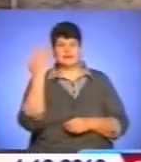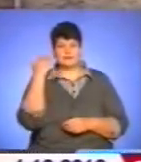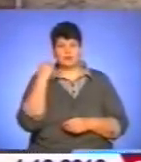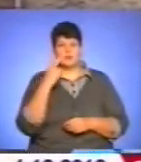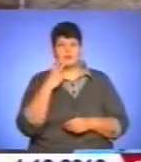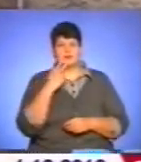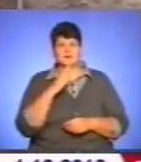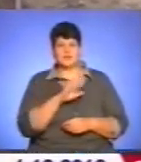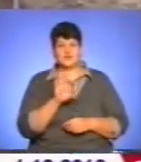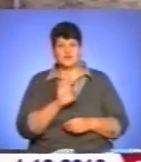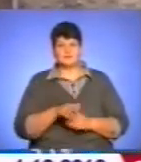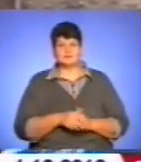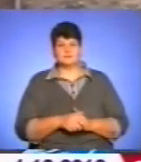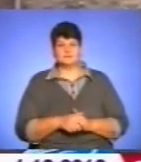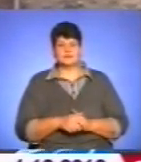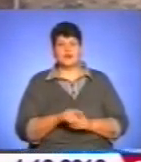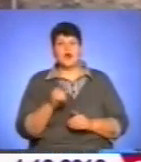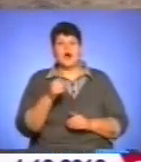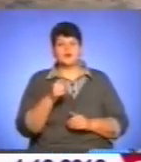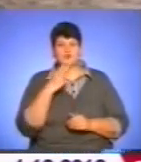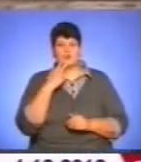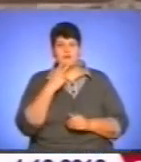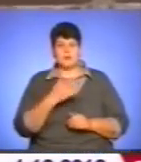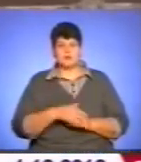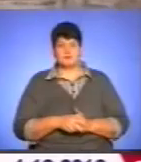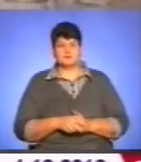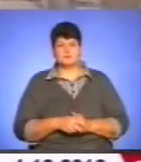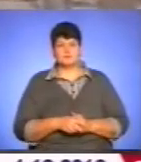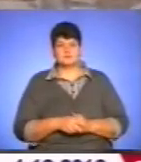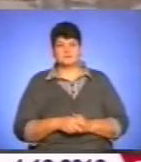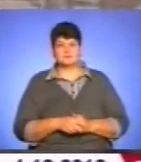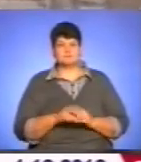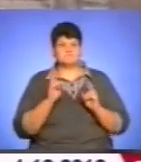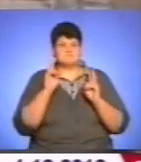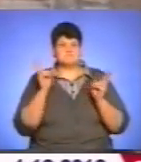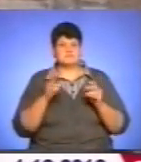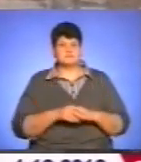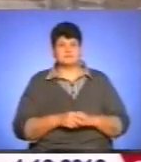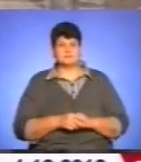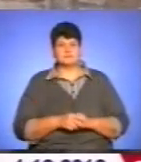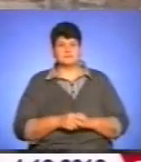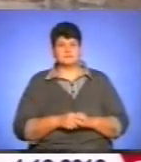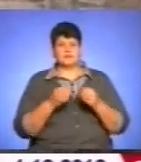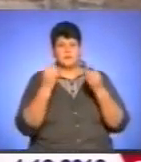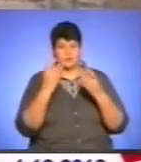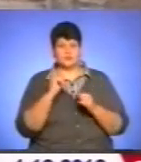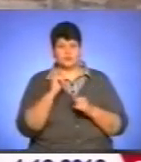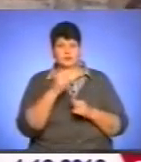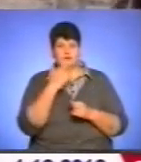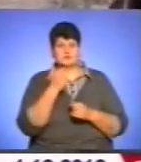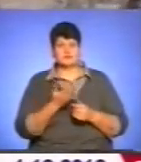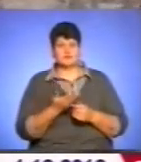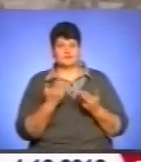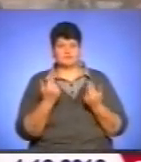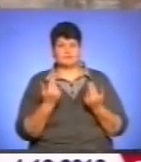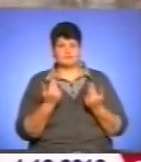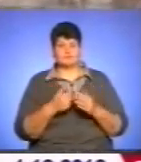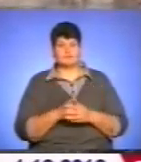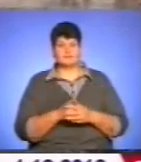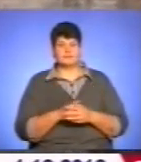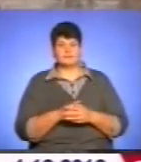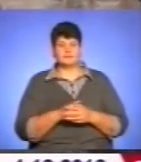Ні. А чому ви палите? Не знаю. Просто погана звичка, мабуть? Так. А